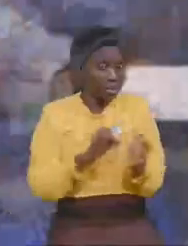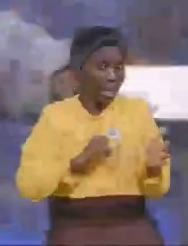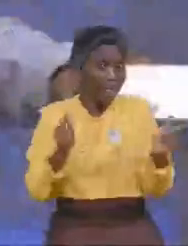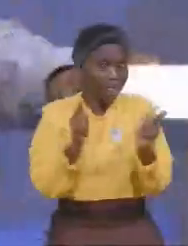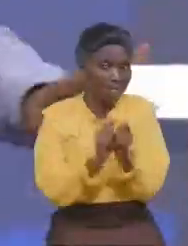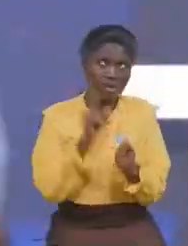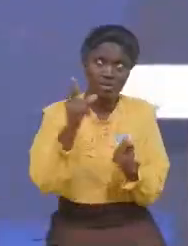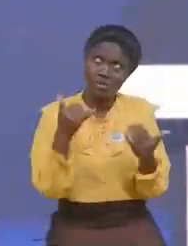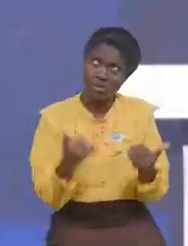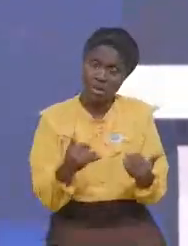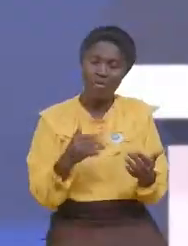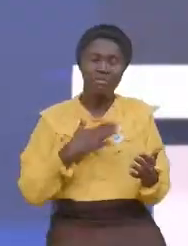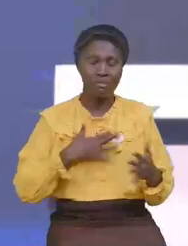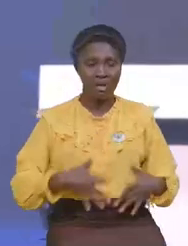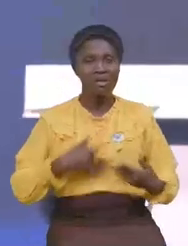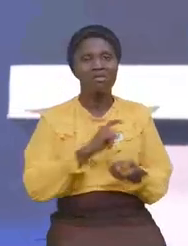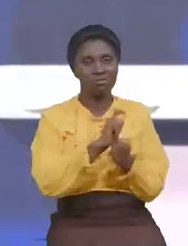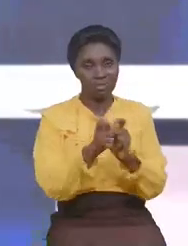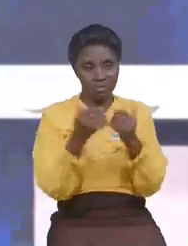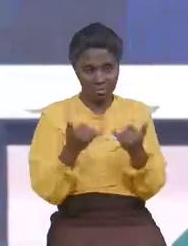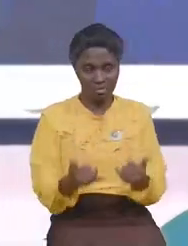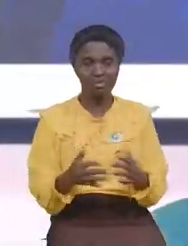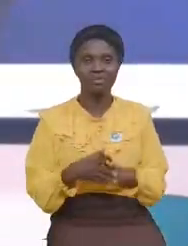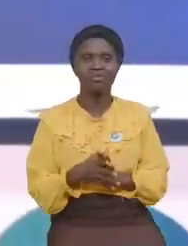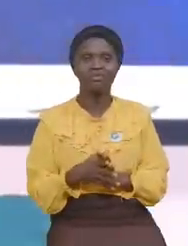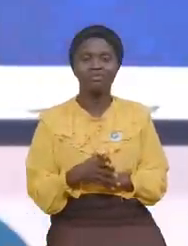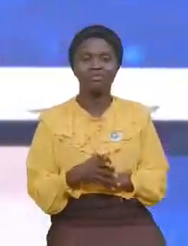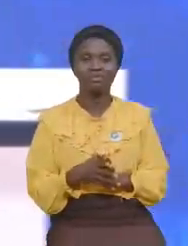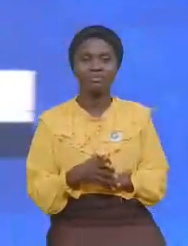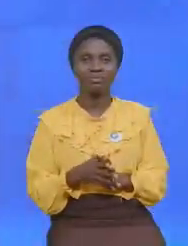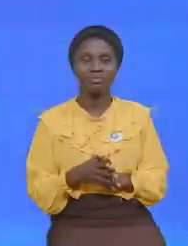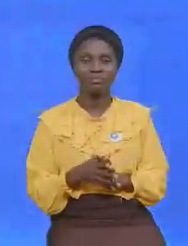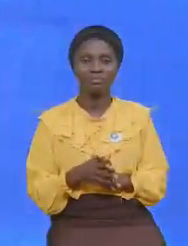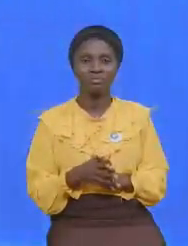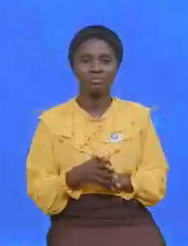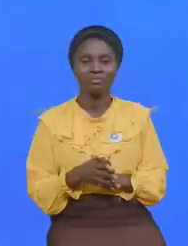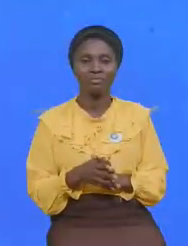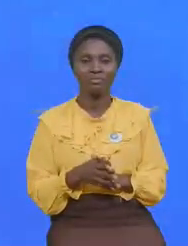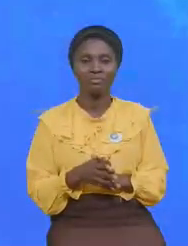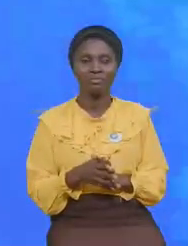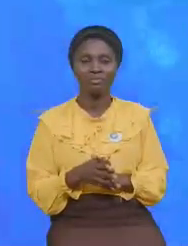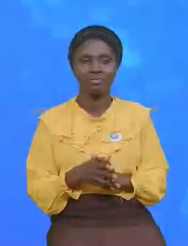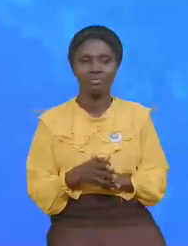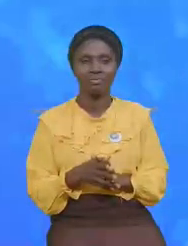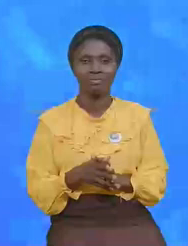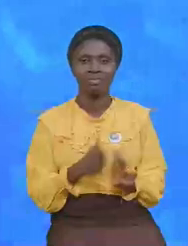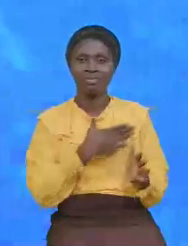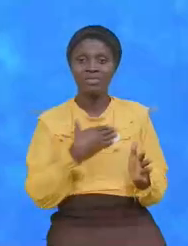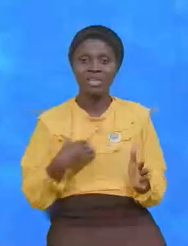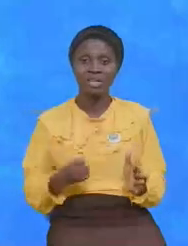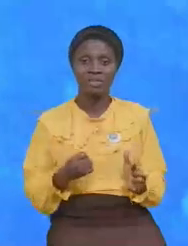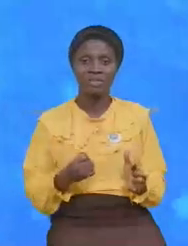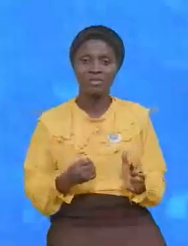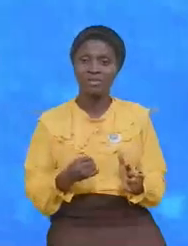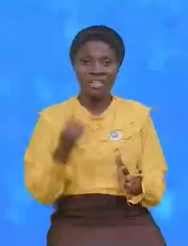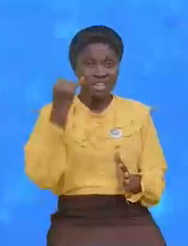Et que, oui, voici Seigneur, je donne aux pauvres la moitié de mes biens. Je ne l'ai jamais fait, mais depuis que je t'ai rencontré, tu as changé ma